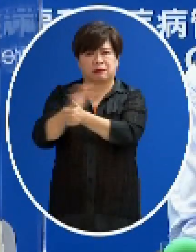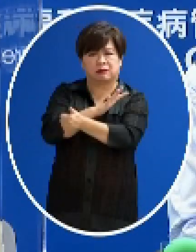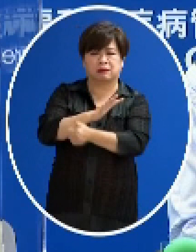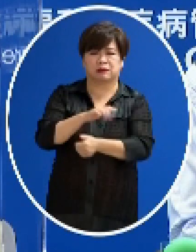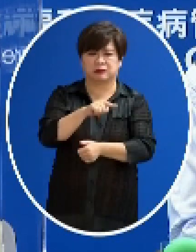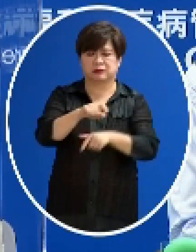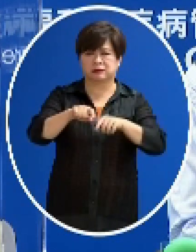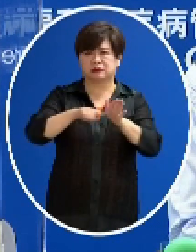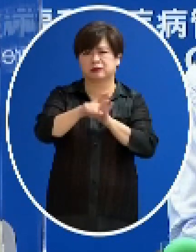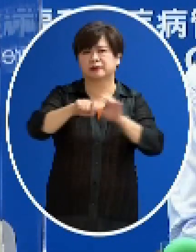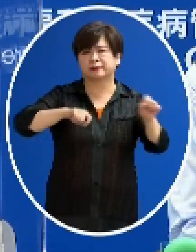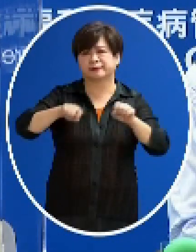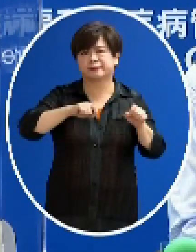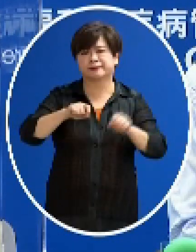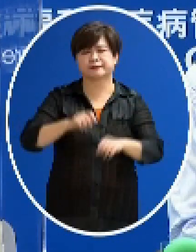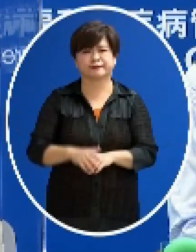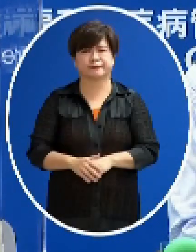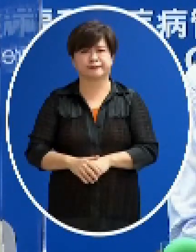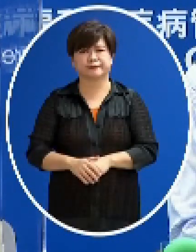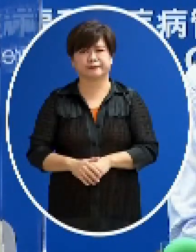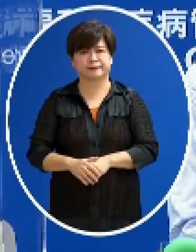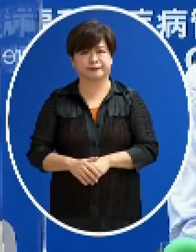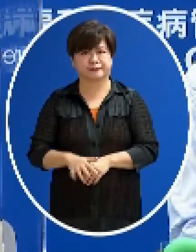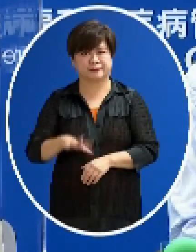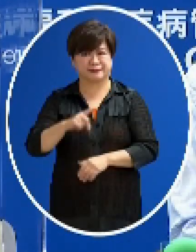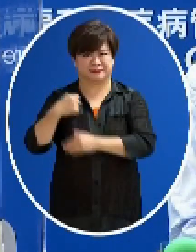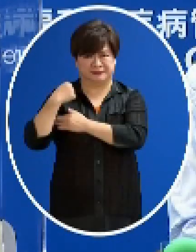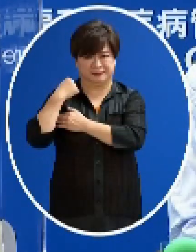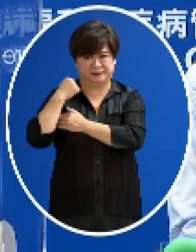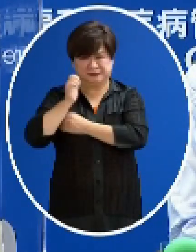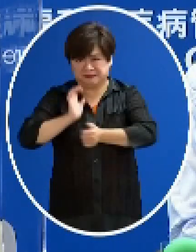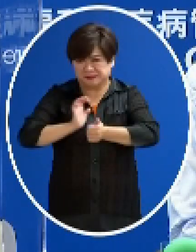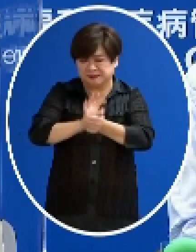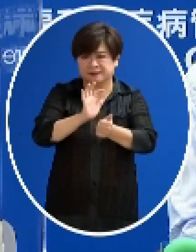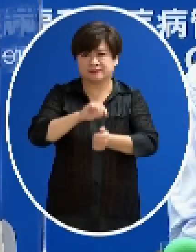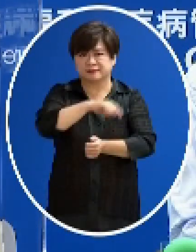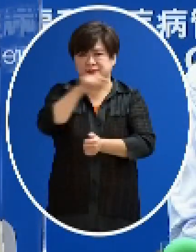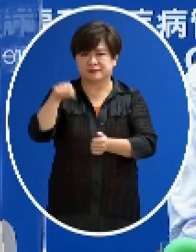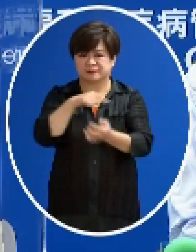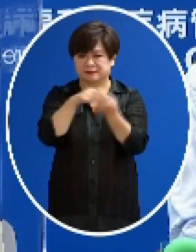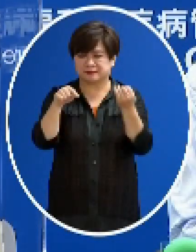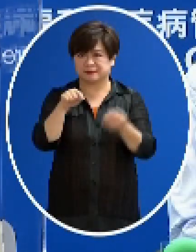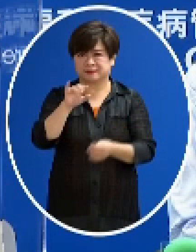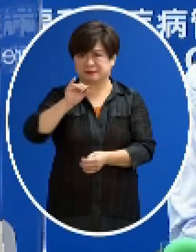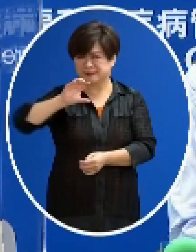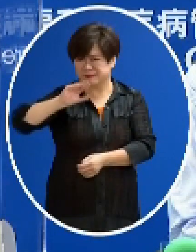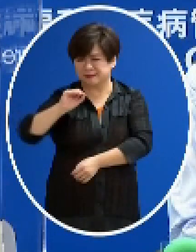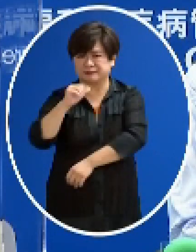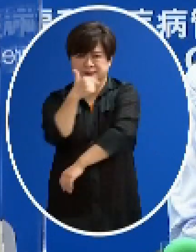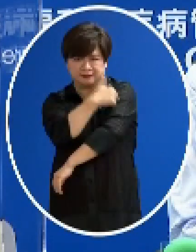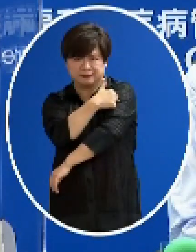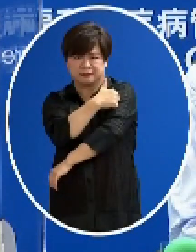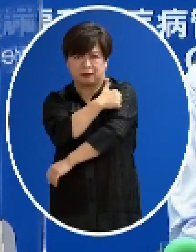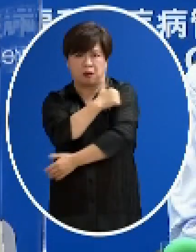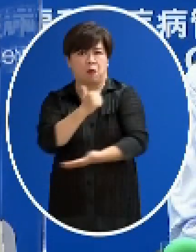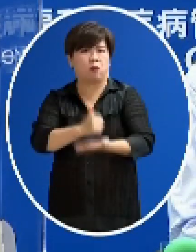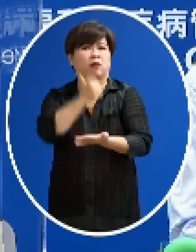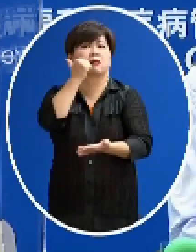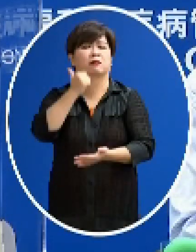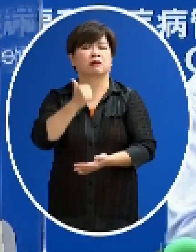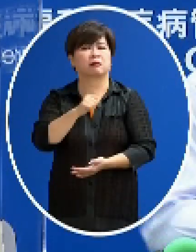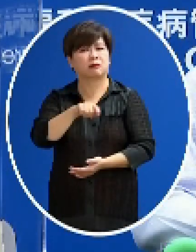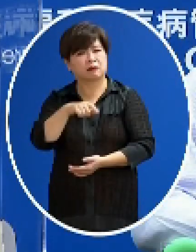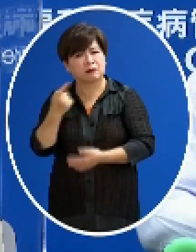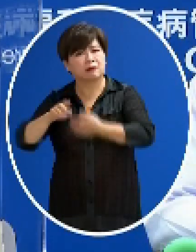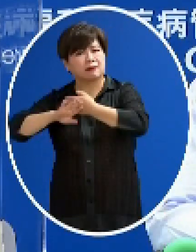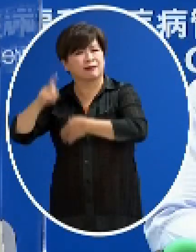一个进行。好，先全力把这个采购专案这1000万，好，能够尽力的去完成。那相信这个是